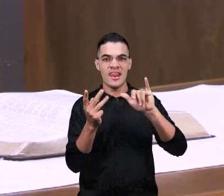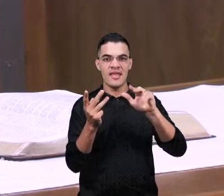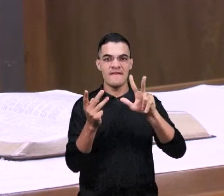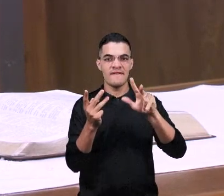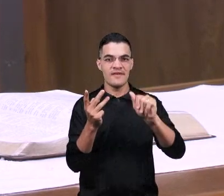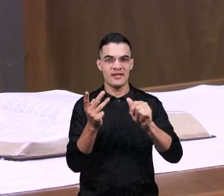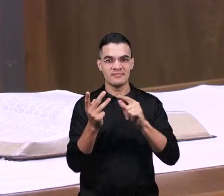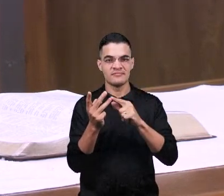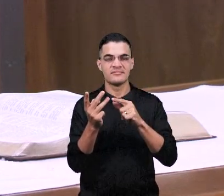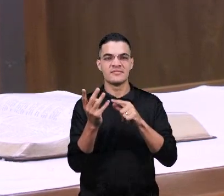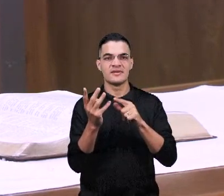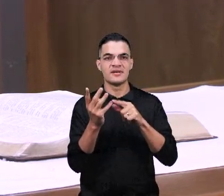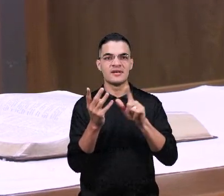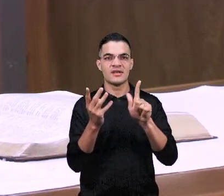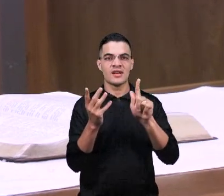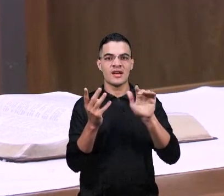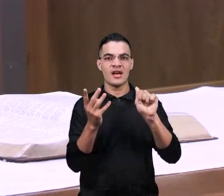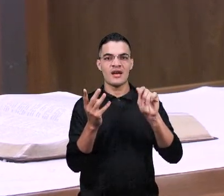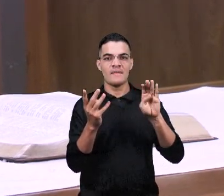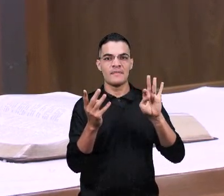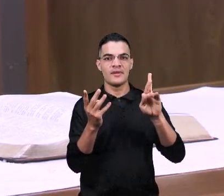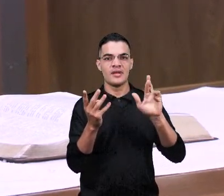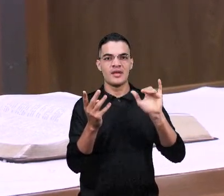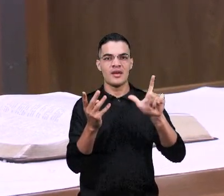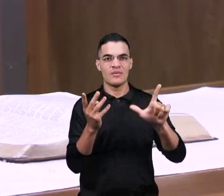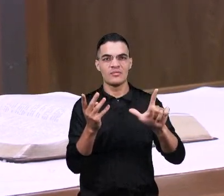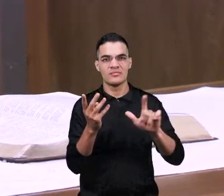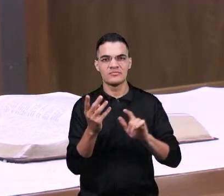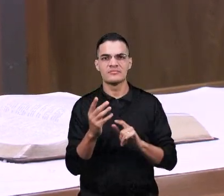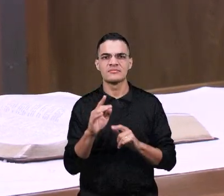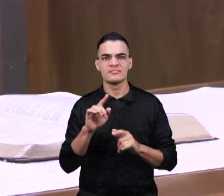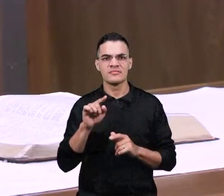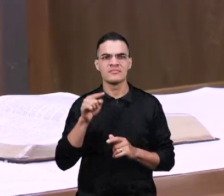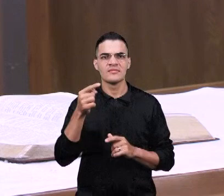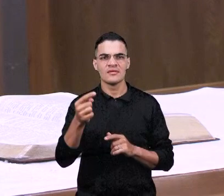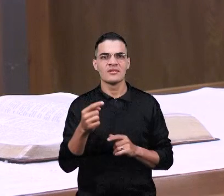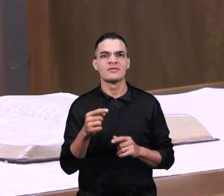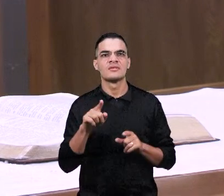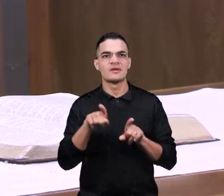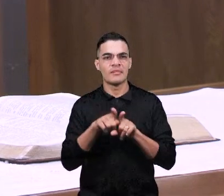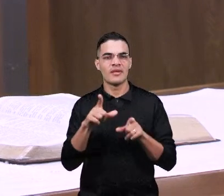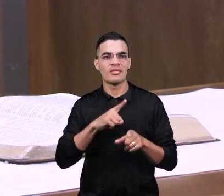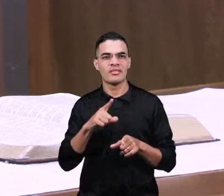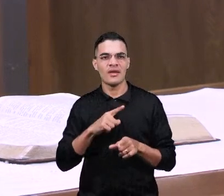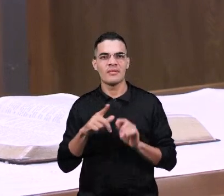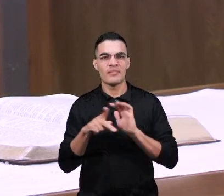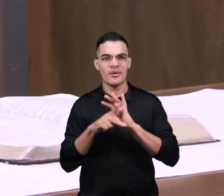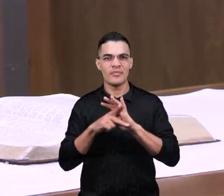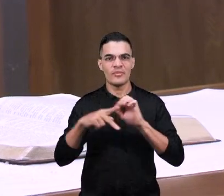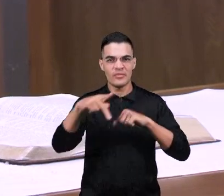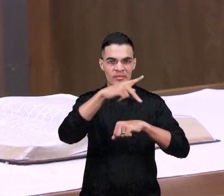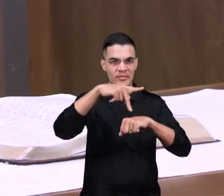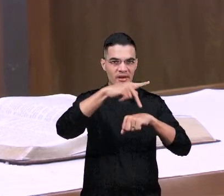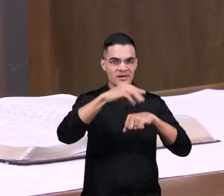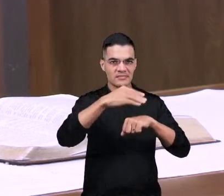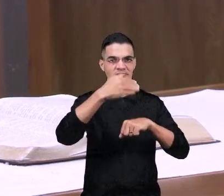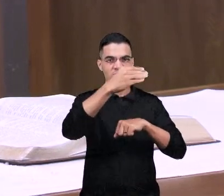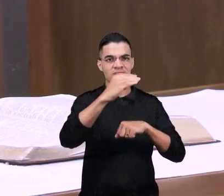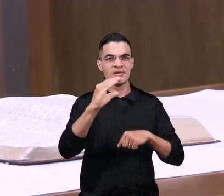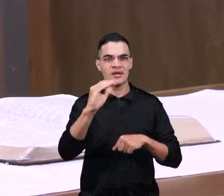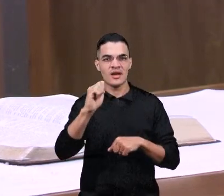Daniel va donner cette première réponse. Une deuxième aussi qui vient du Canada, notre